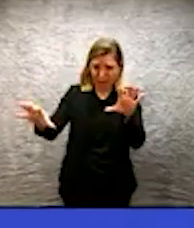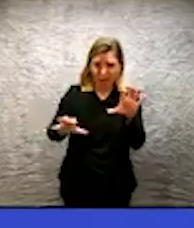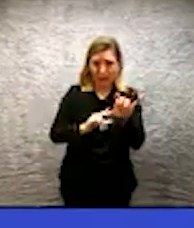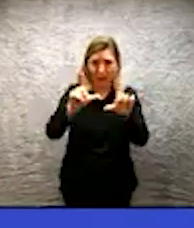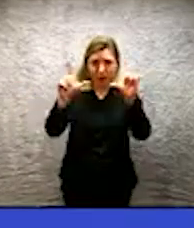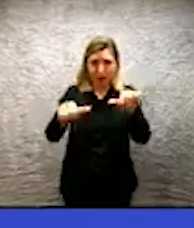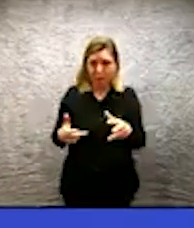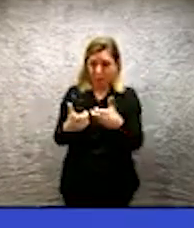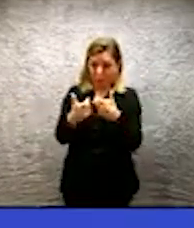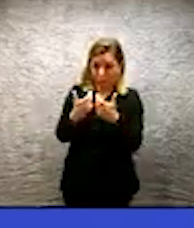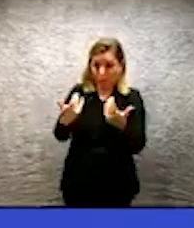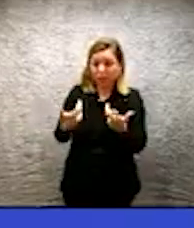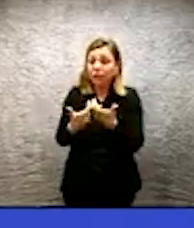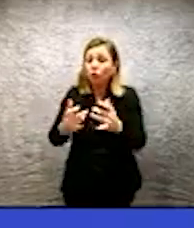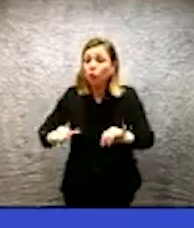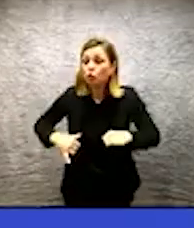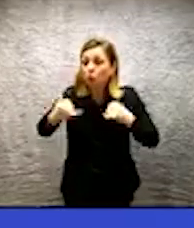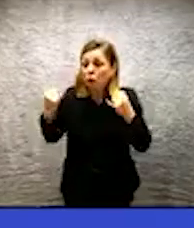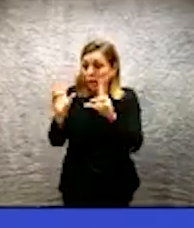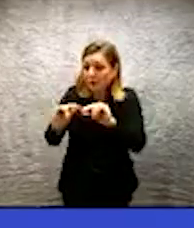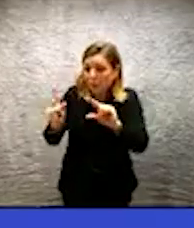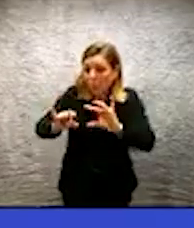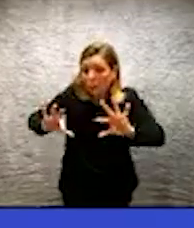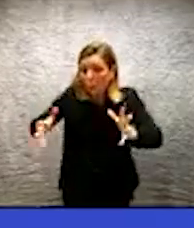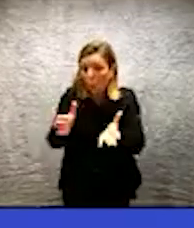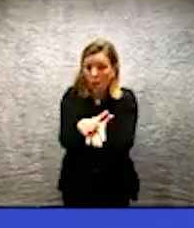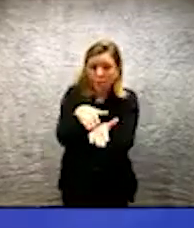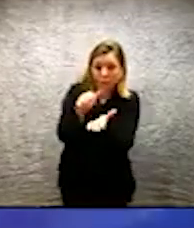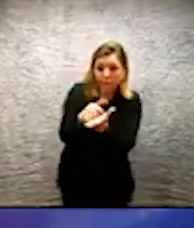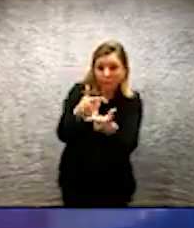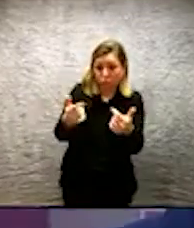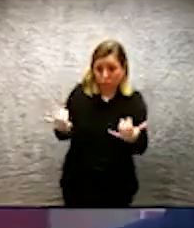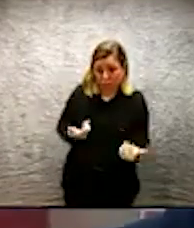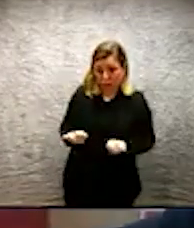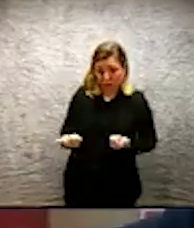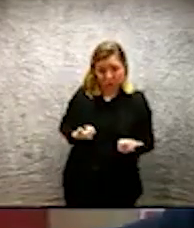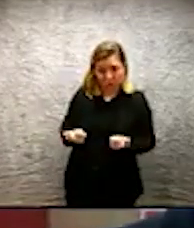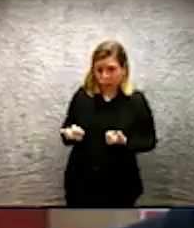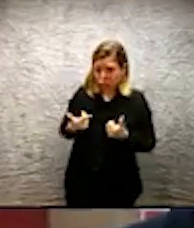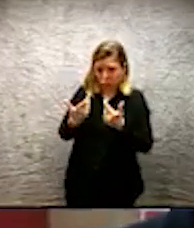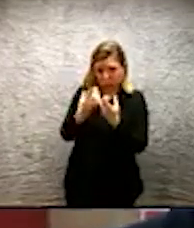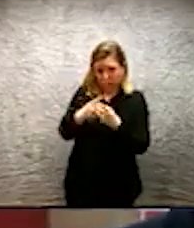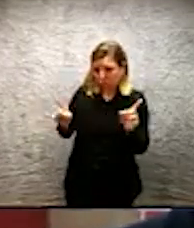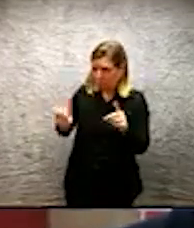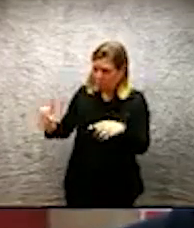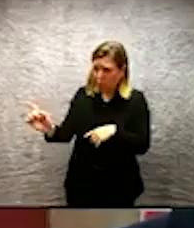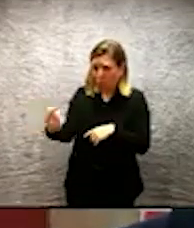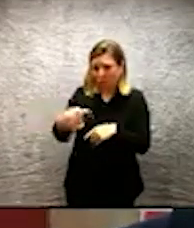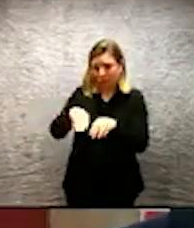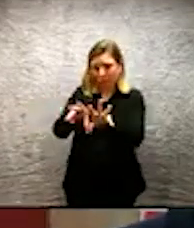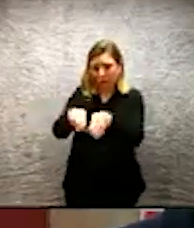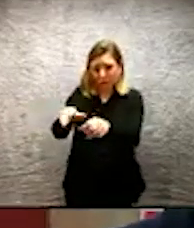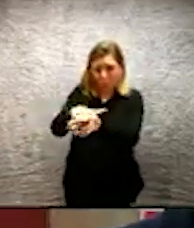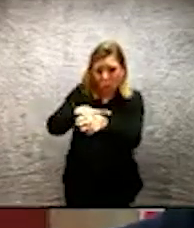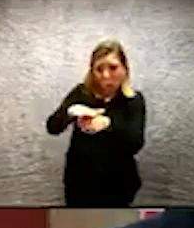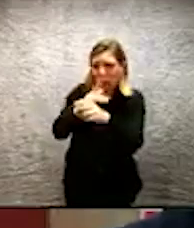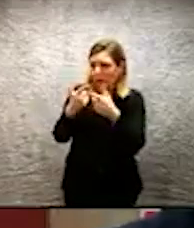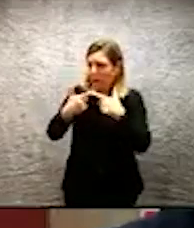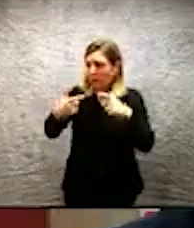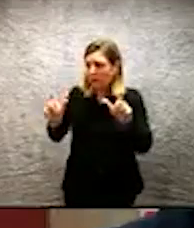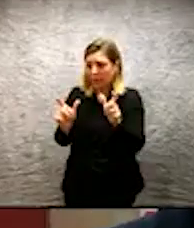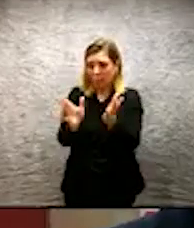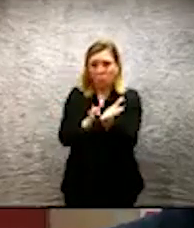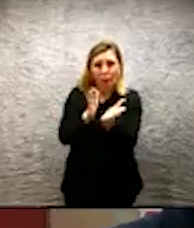une médiathèque, si on explique aux jeunes comment ils peuvent s'inscrire à la médiathèque, c'est un service qui est disponible pour toute la famille avec beaucoup d'accès à des